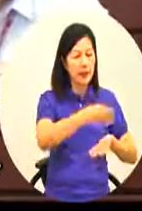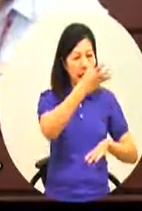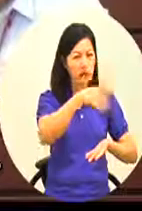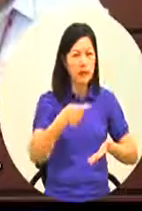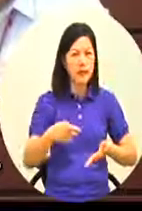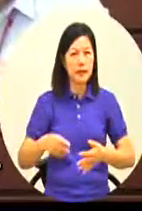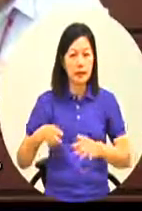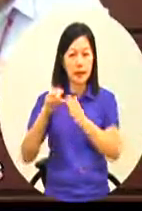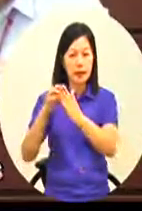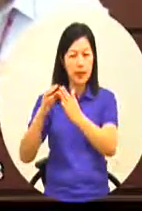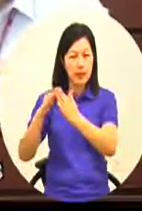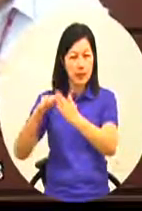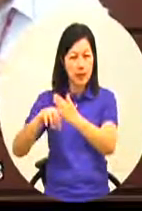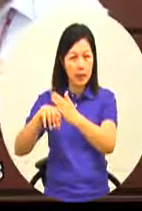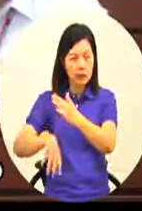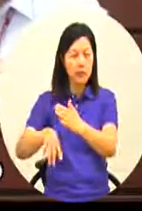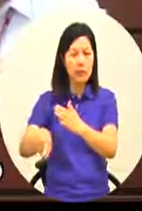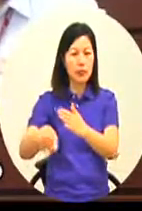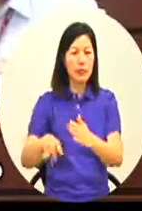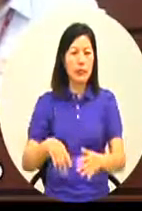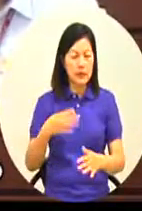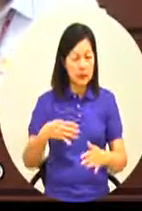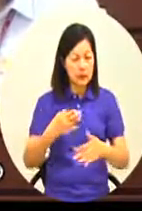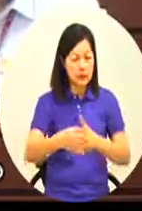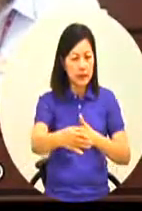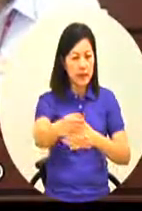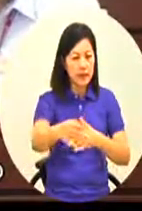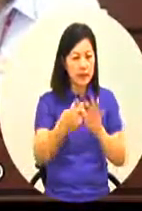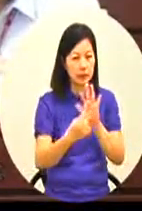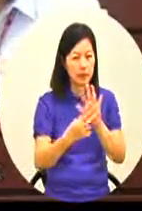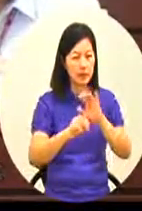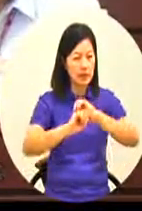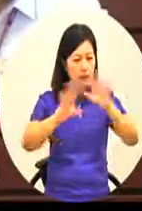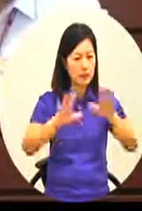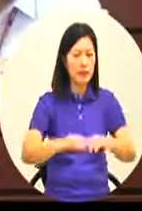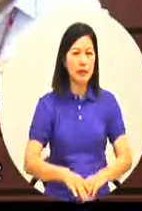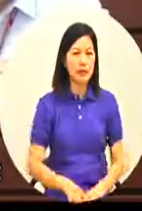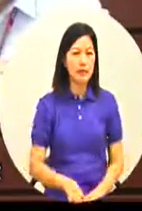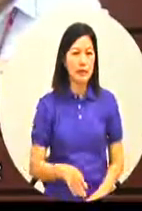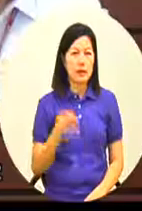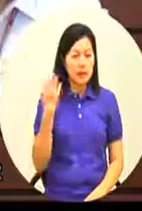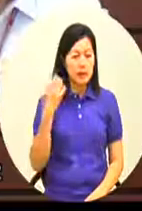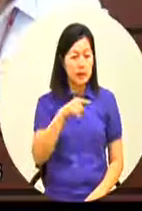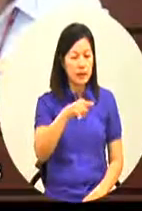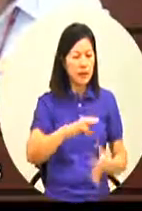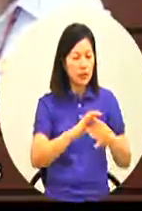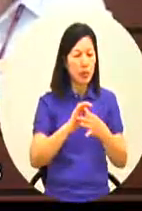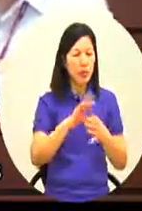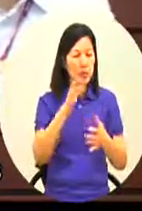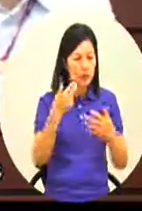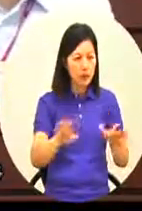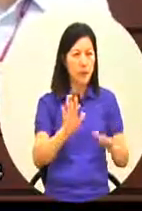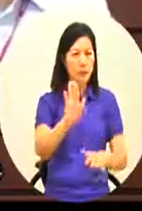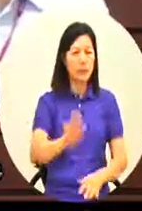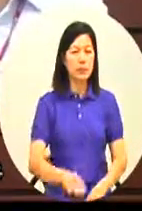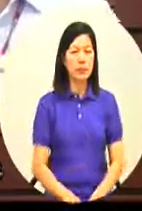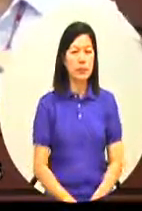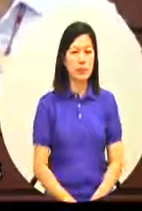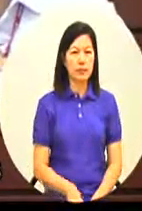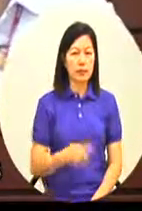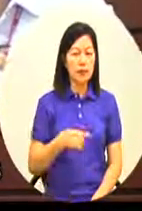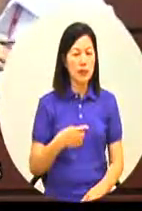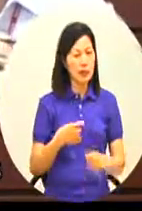议员这个说明一下最新的进度了，因为议员上次很早之前就有在关心金马宾馆这个事情。那我们也经过